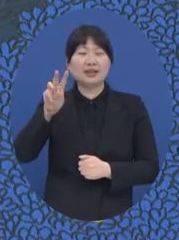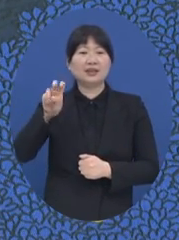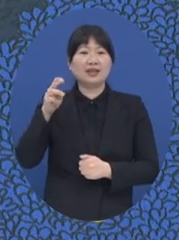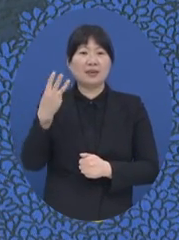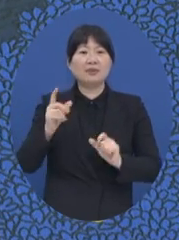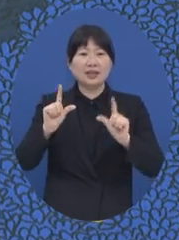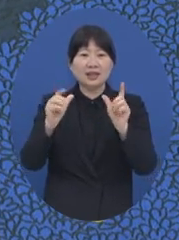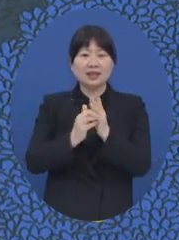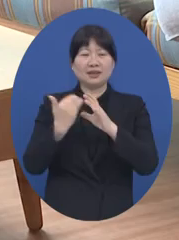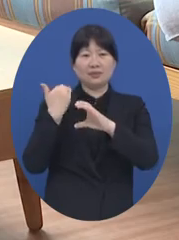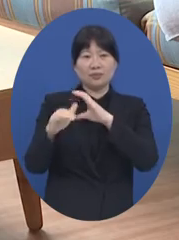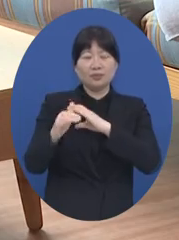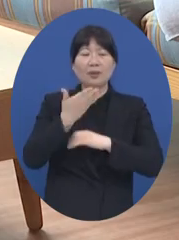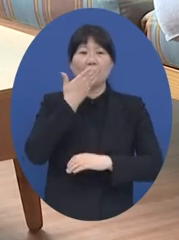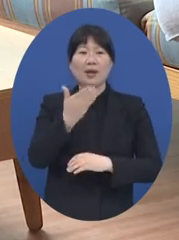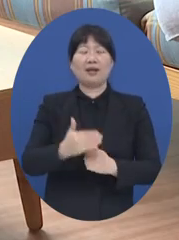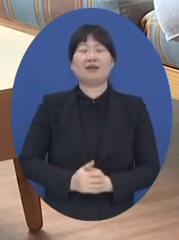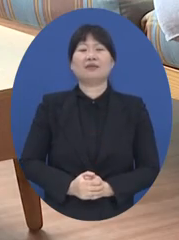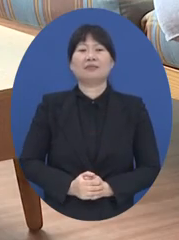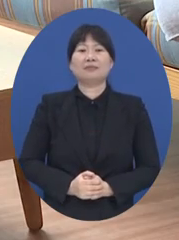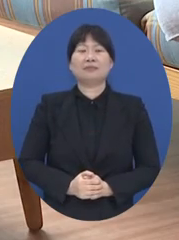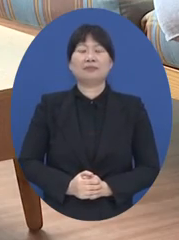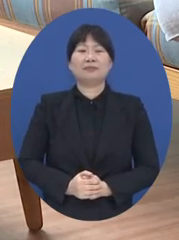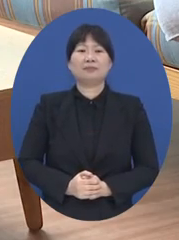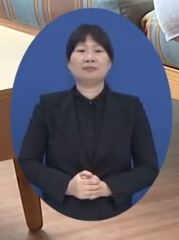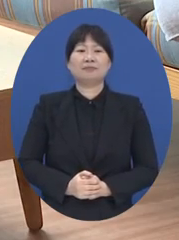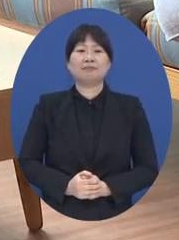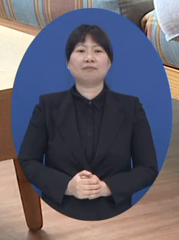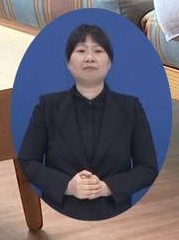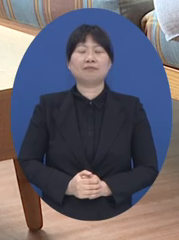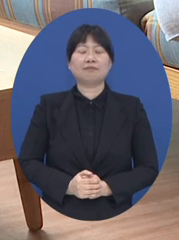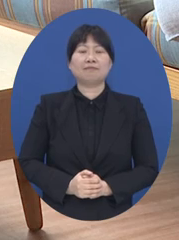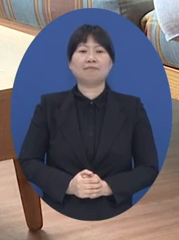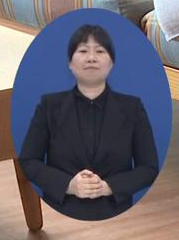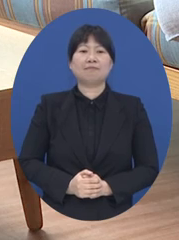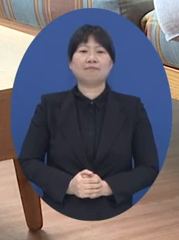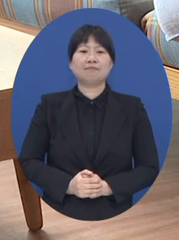제출하면 됩니다 경기 gtv 구형 술입니다